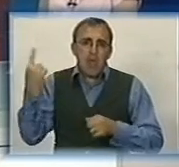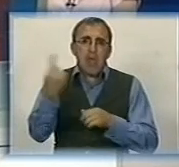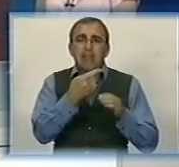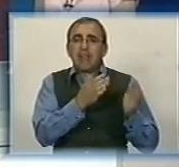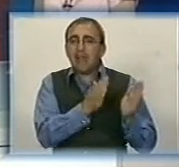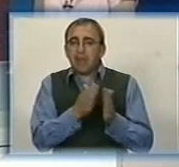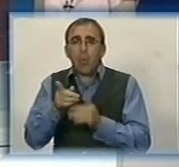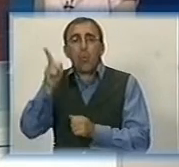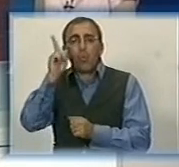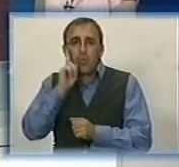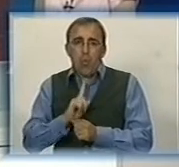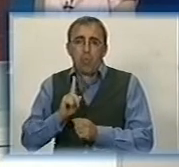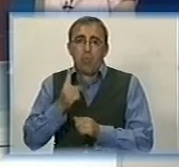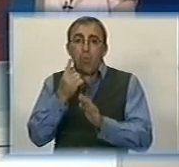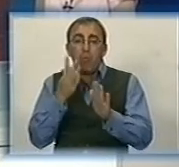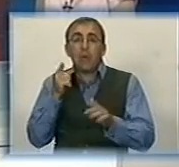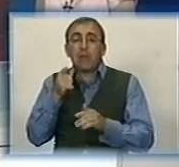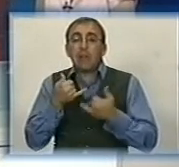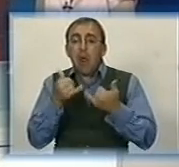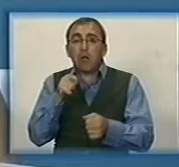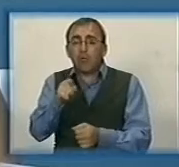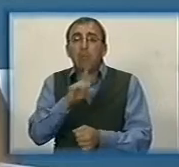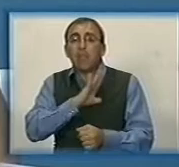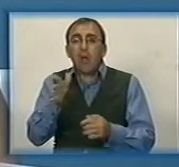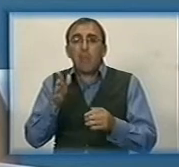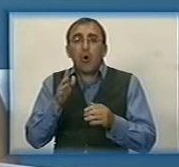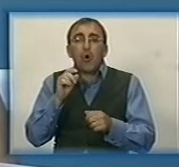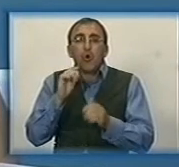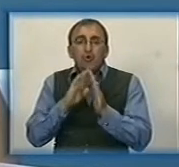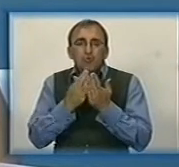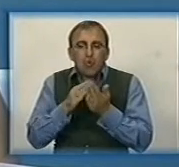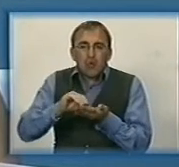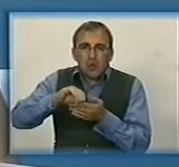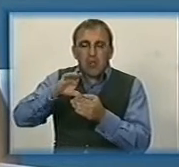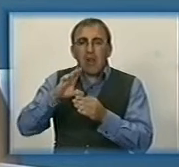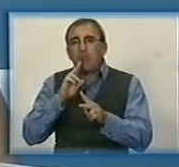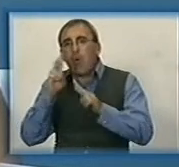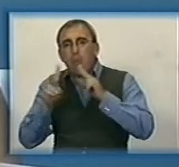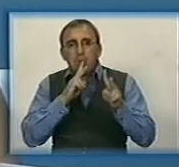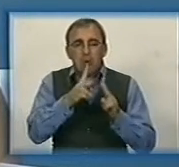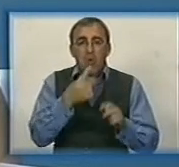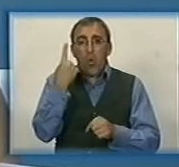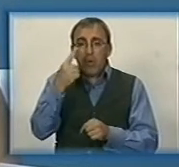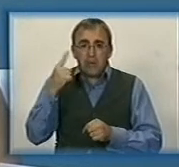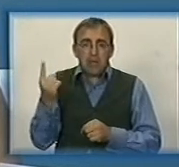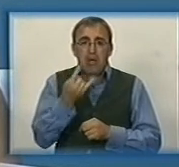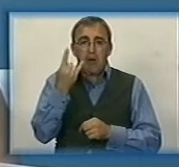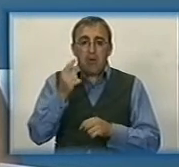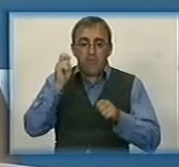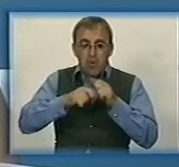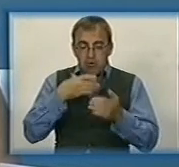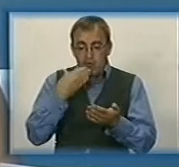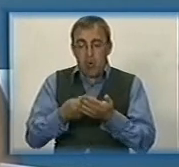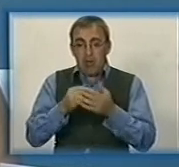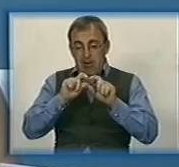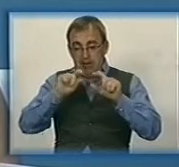она удобная в первую очередь для того, чтобы не было 100 книжек, для того, чтобы не обращаться. То есть один раз нужно выверить свои данные и